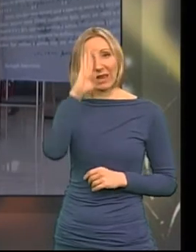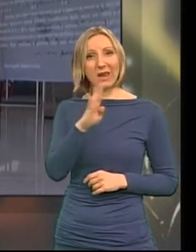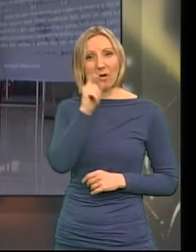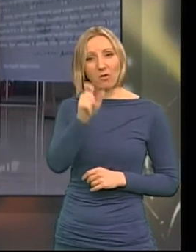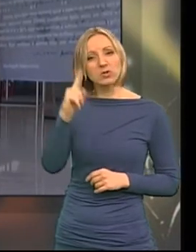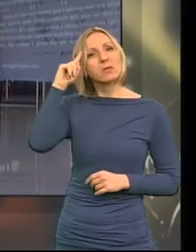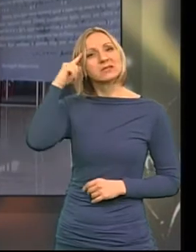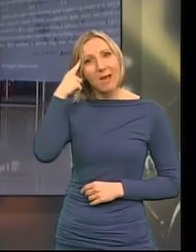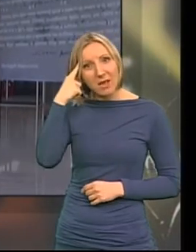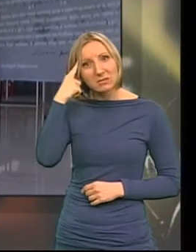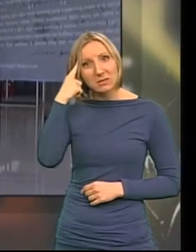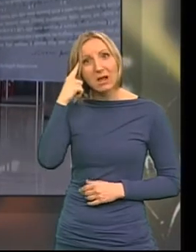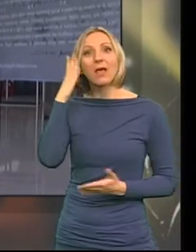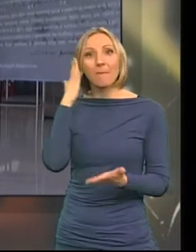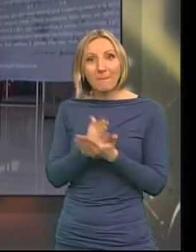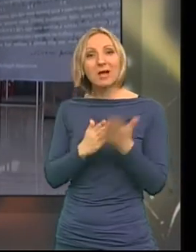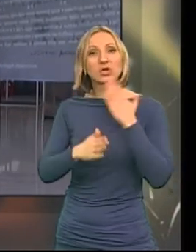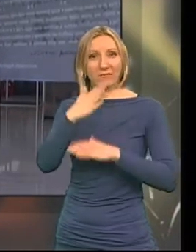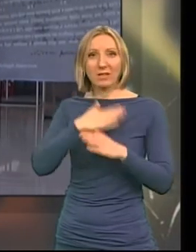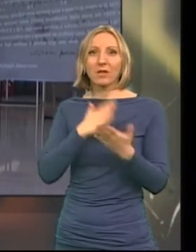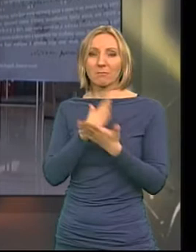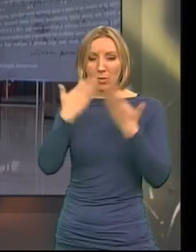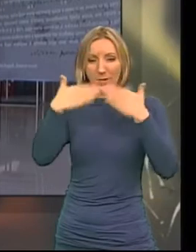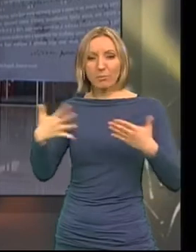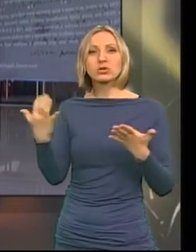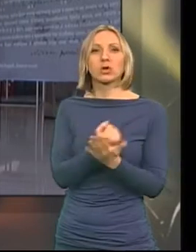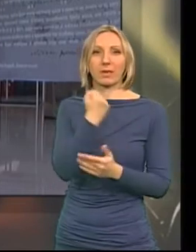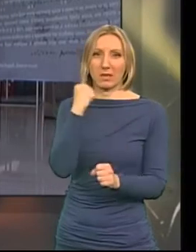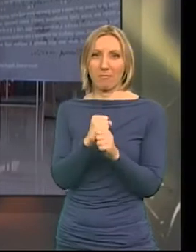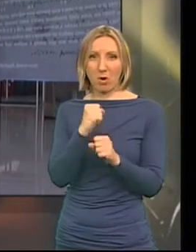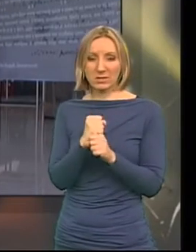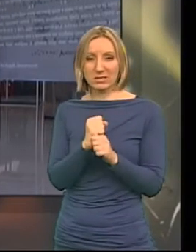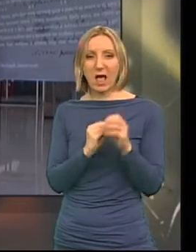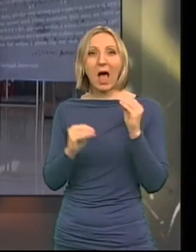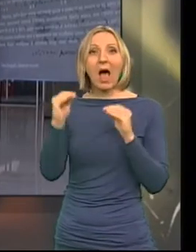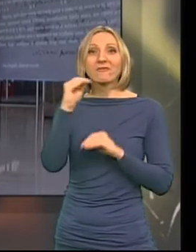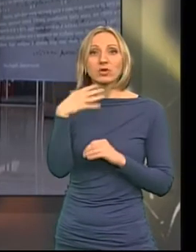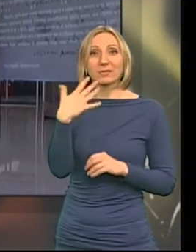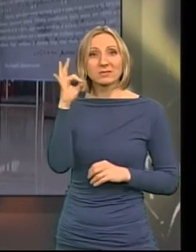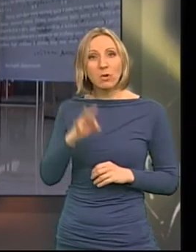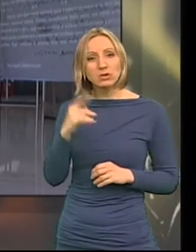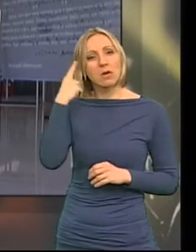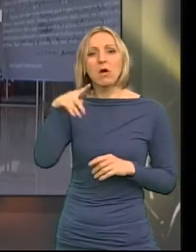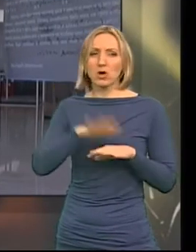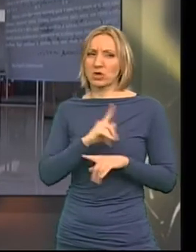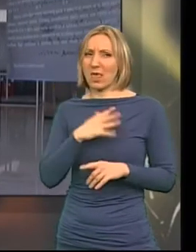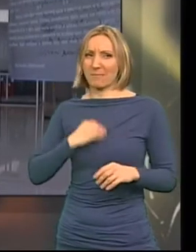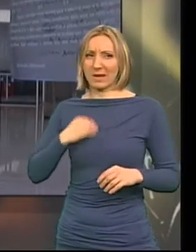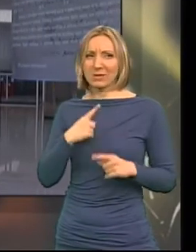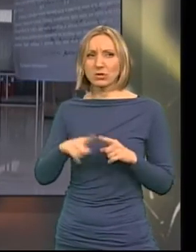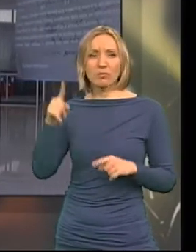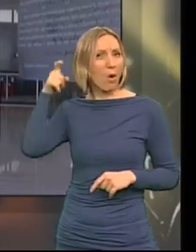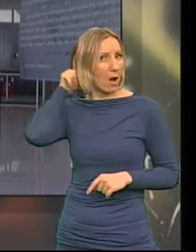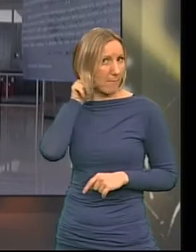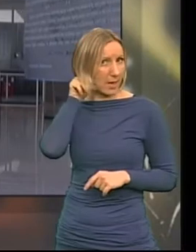osoba smatra da im je upravo invaliditet bio prepreka za dobijanje posla, a više od polovine njih osjeća se neprijatno jer nosi slušni